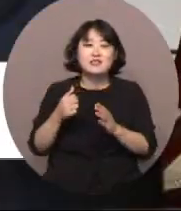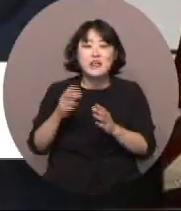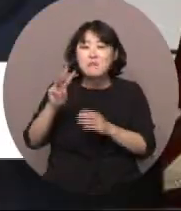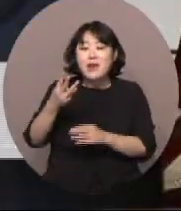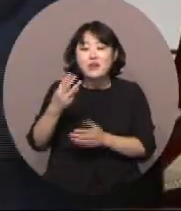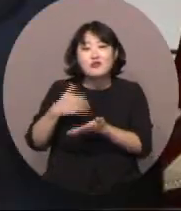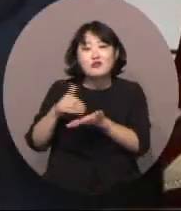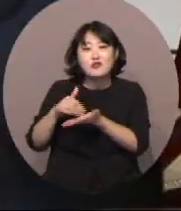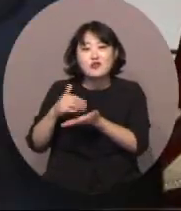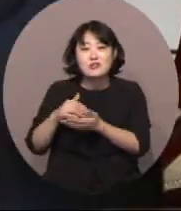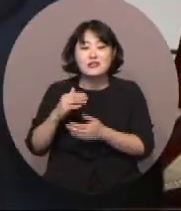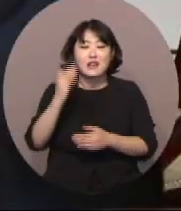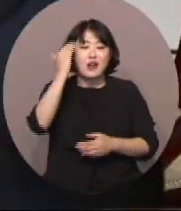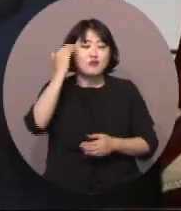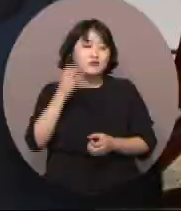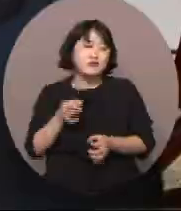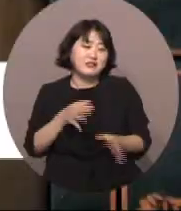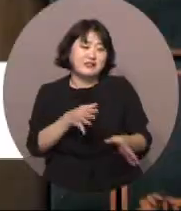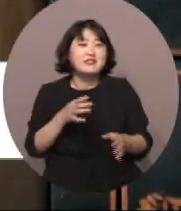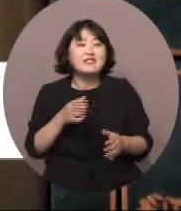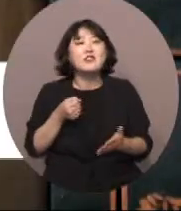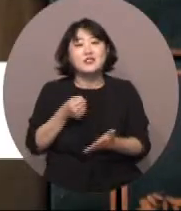고국에 기증하기로 결심했습니다.